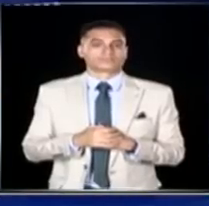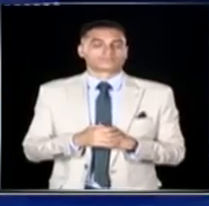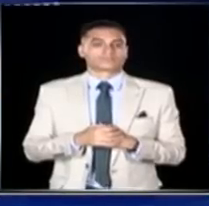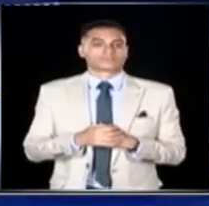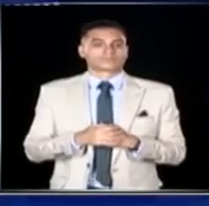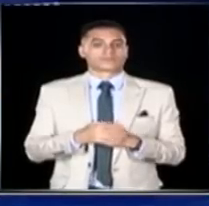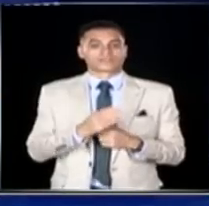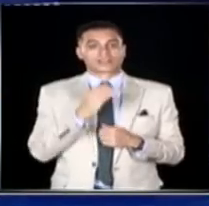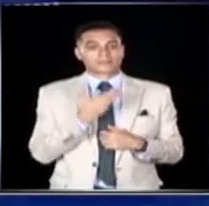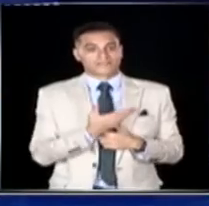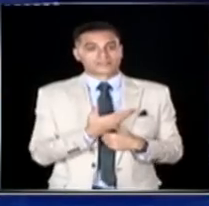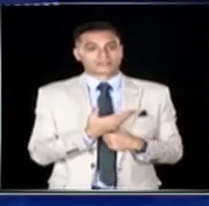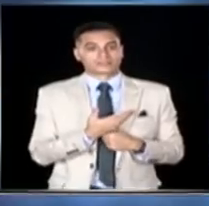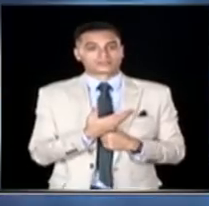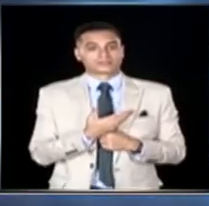في إجابة؟